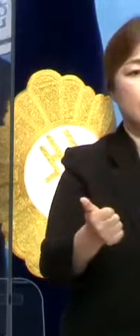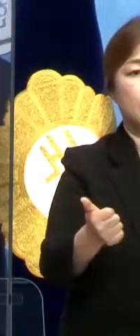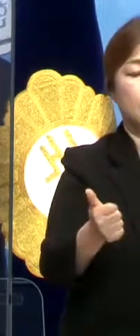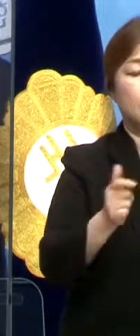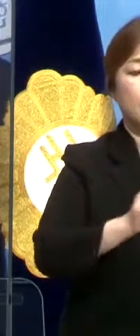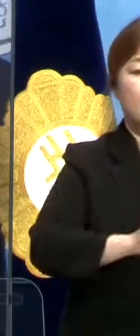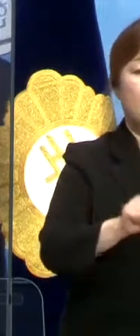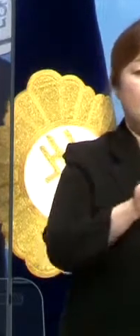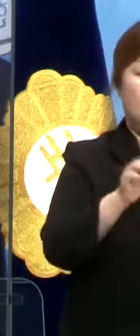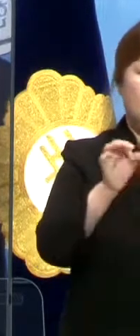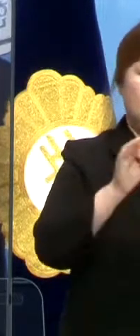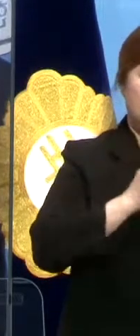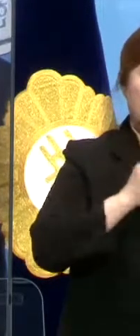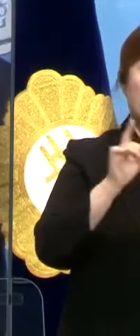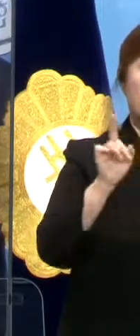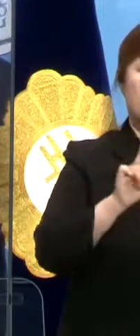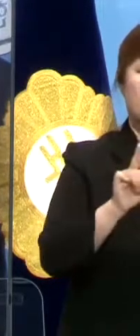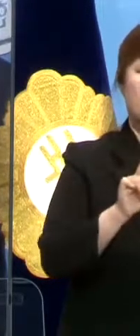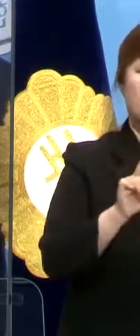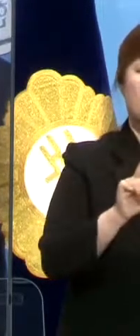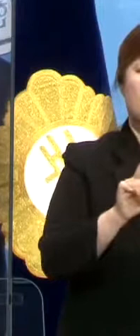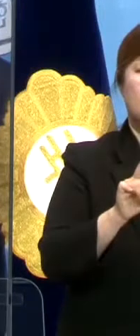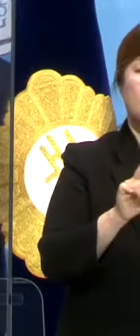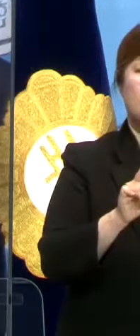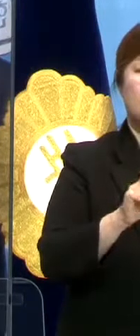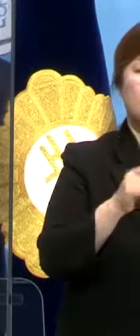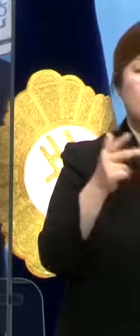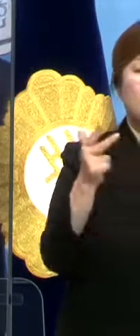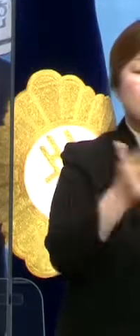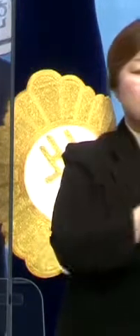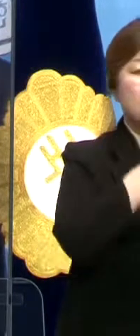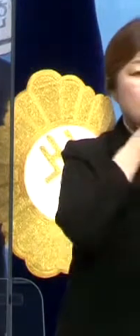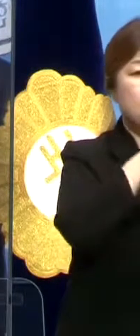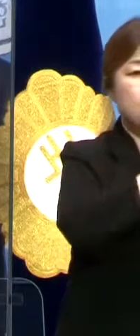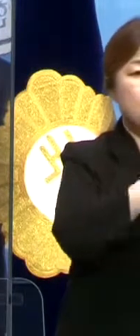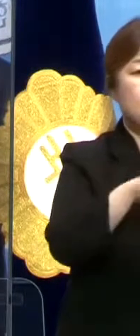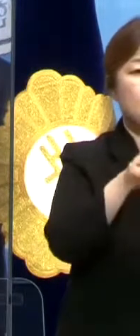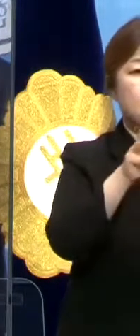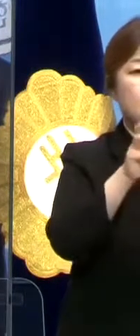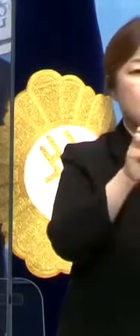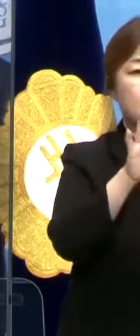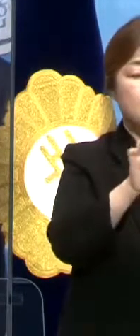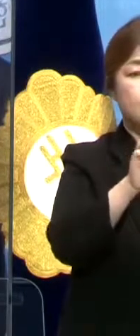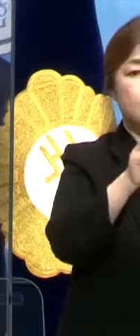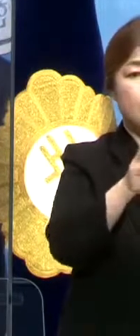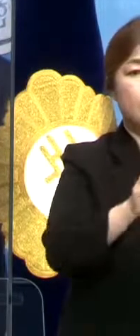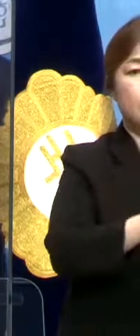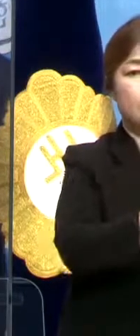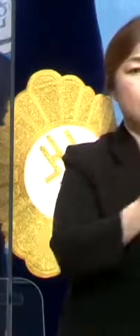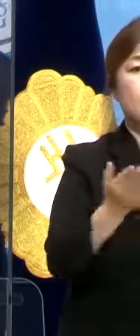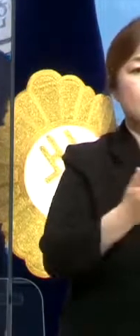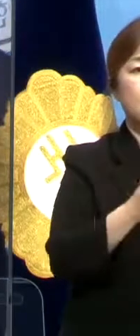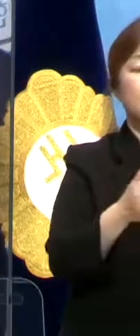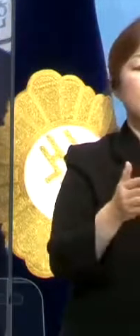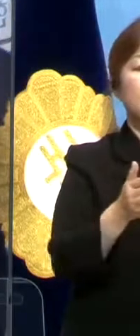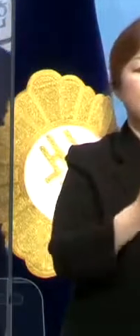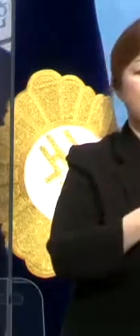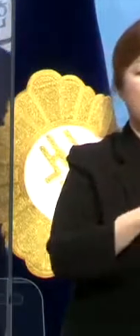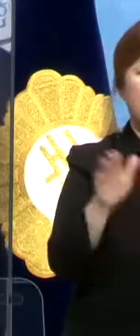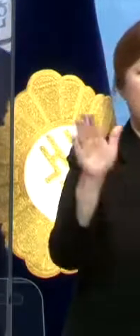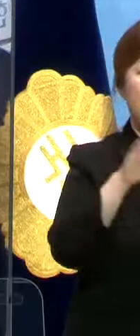놀라운 장면은 쭈 평균 40 3시간 이래 쓰니까 갈아서 아니다